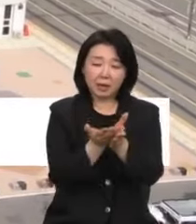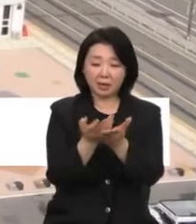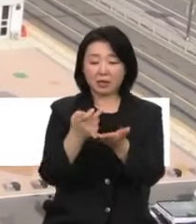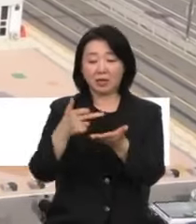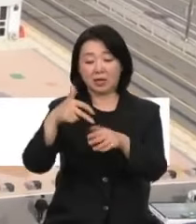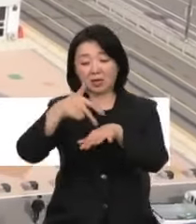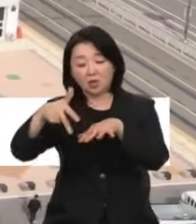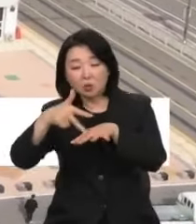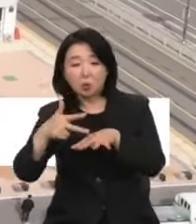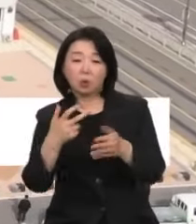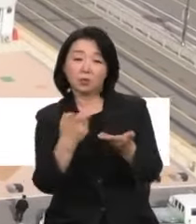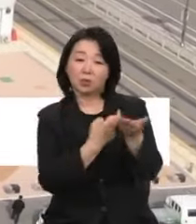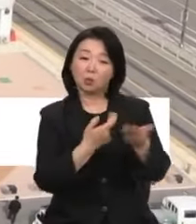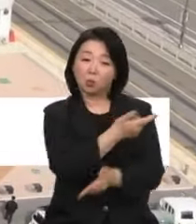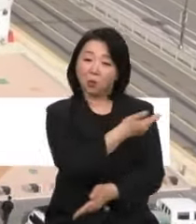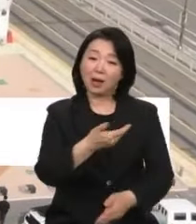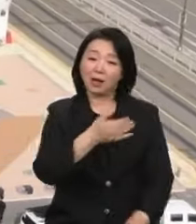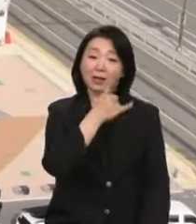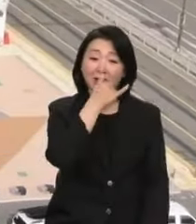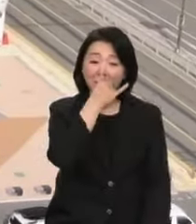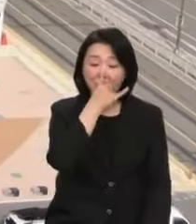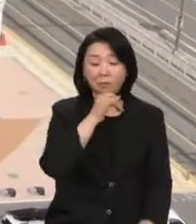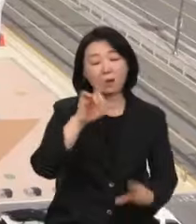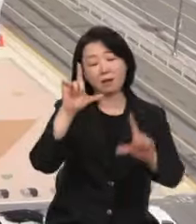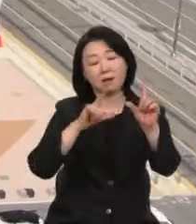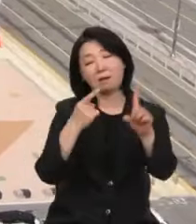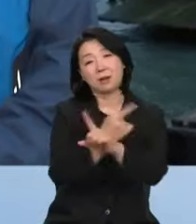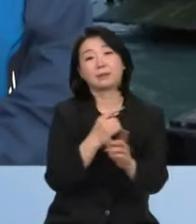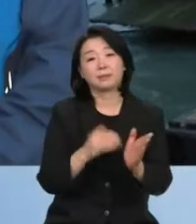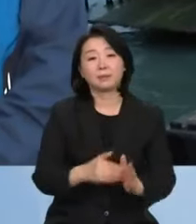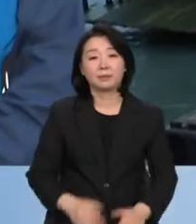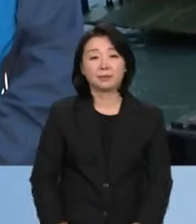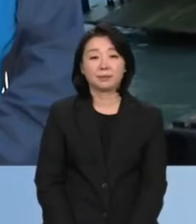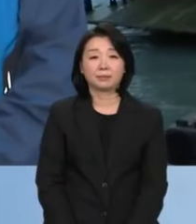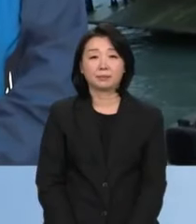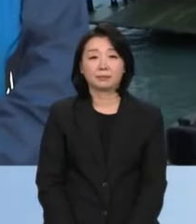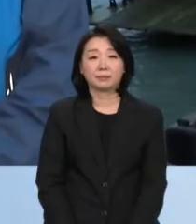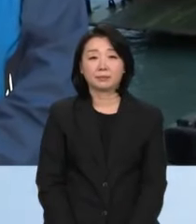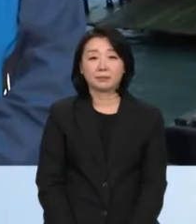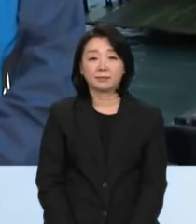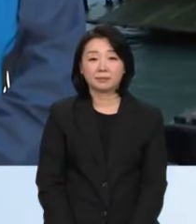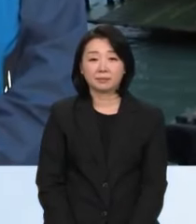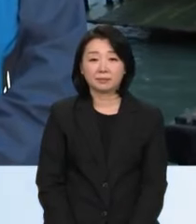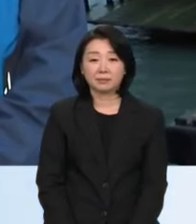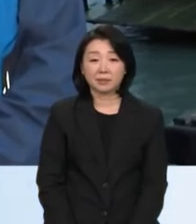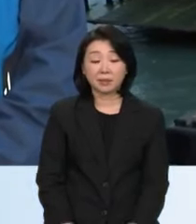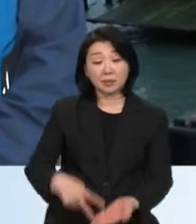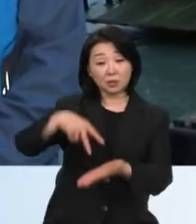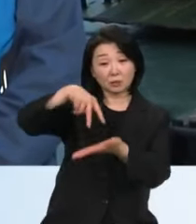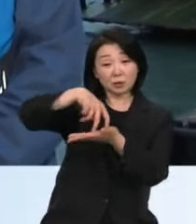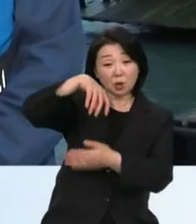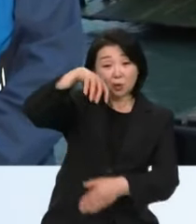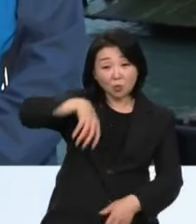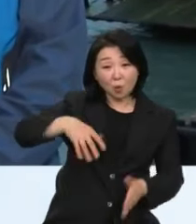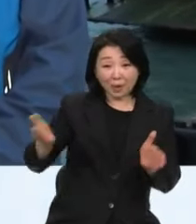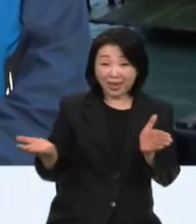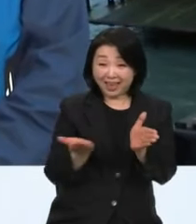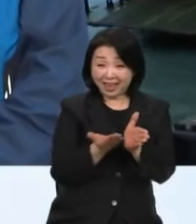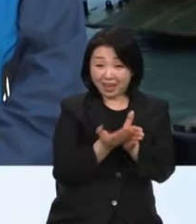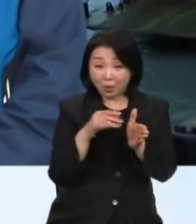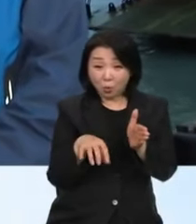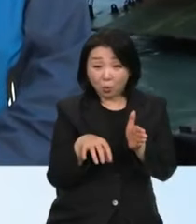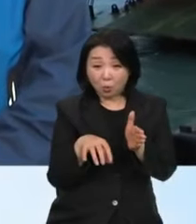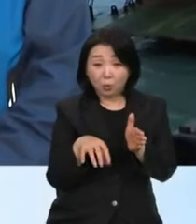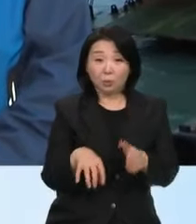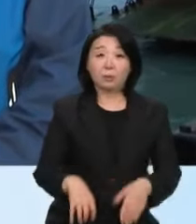바뀐 이름대로 정말 눈에 띄게 달라진 모습입니다. 네, 서 기자가 지금 서 있는 곳이 선착장인 겁니까?